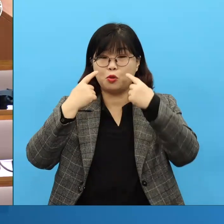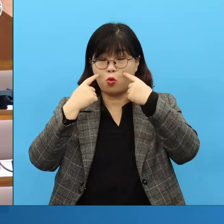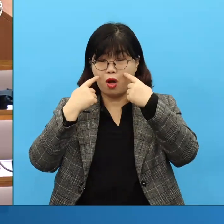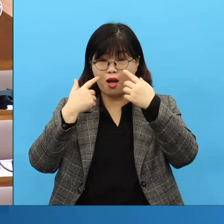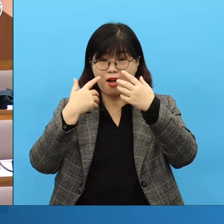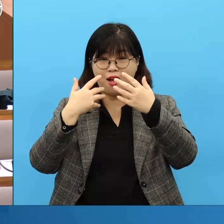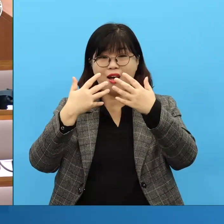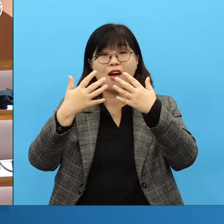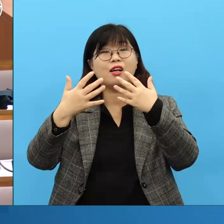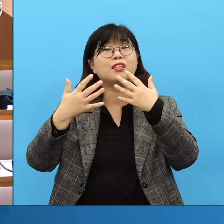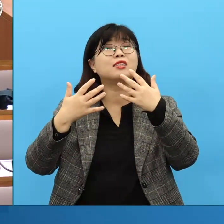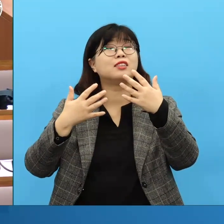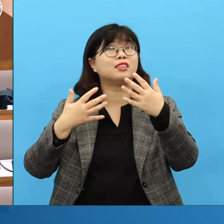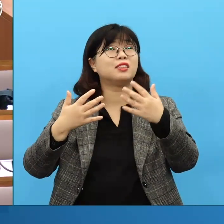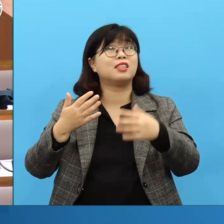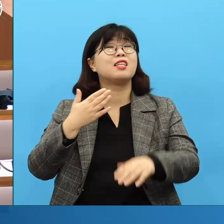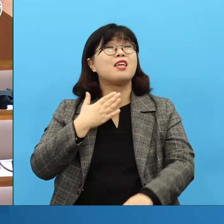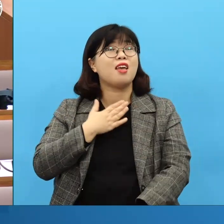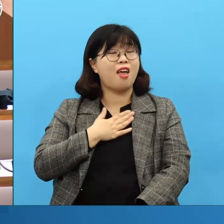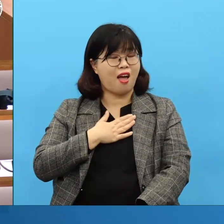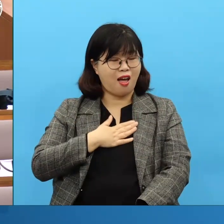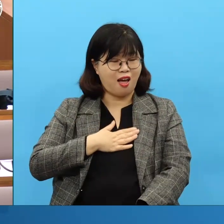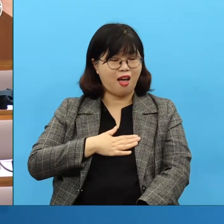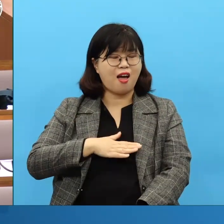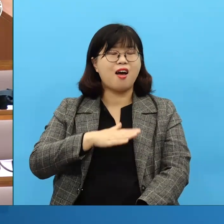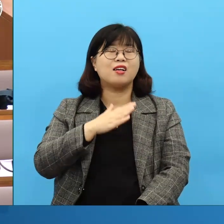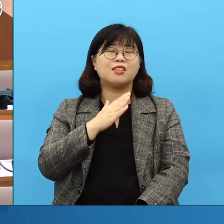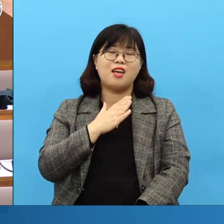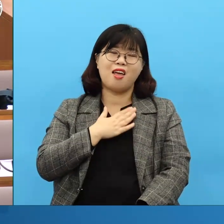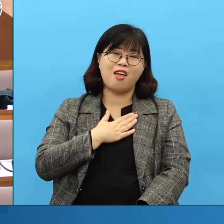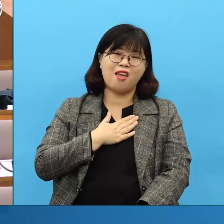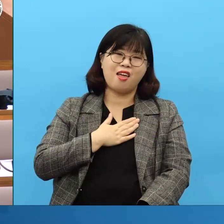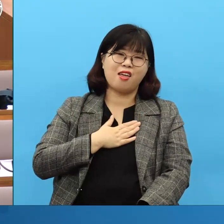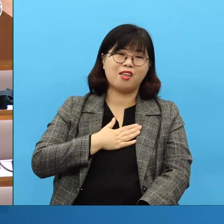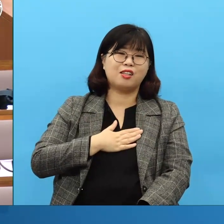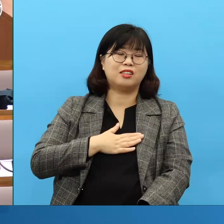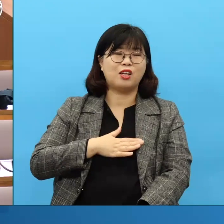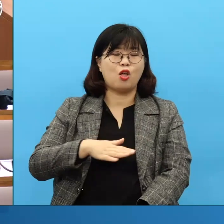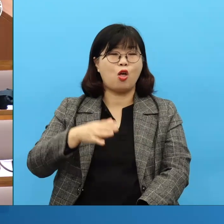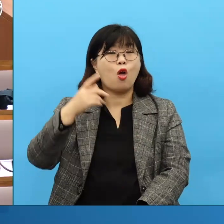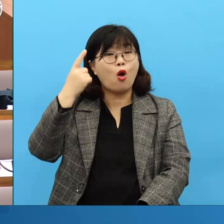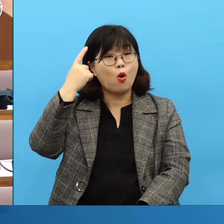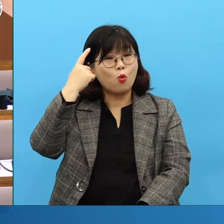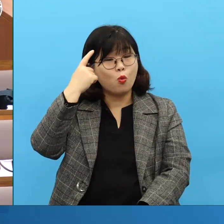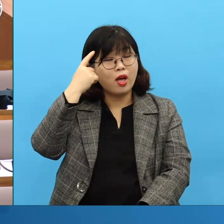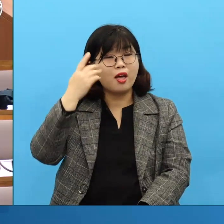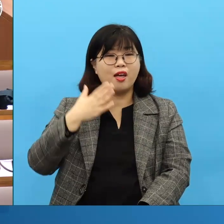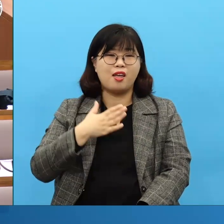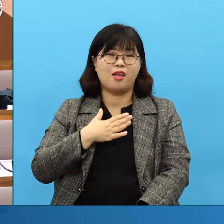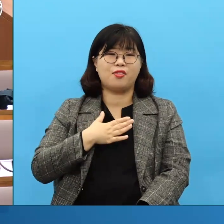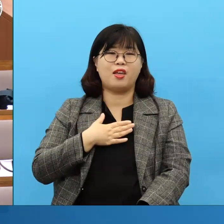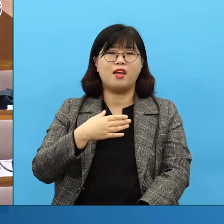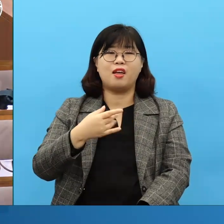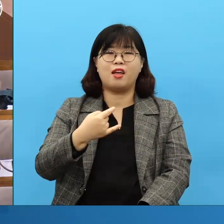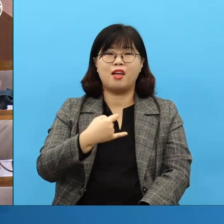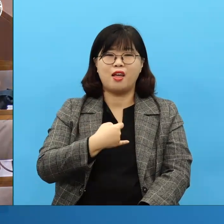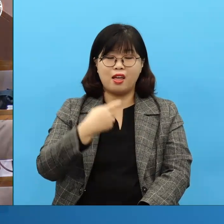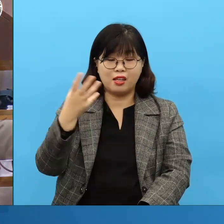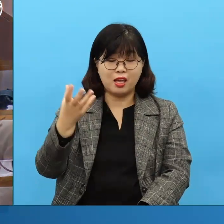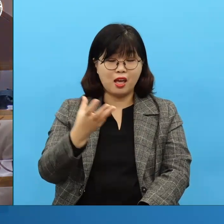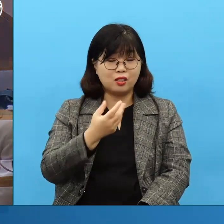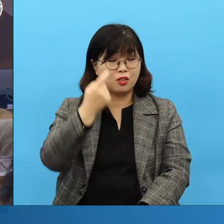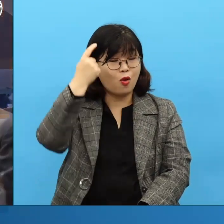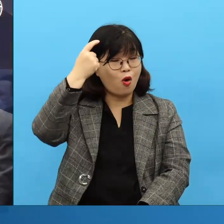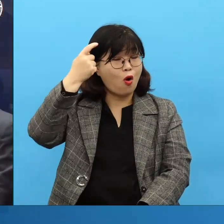나는 확실히 왜 내게 성령 주셔서 왜